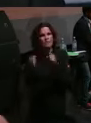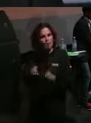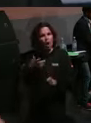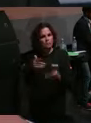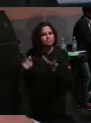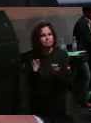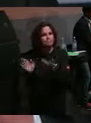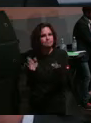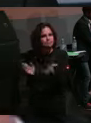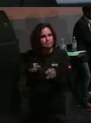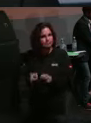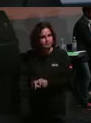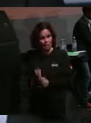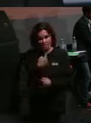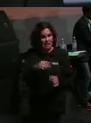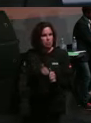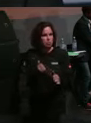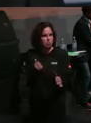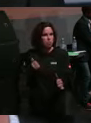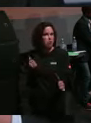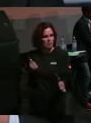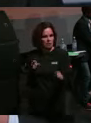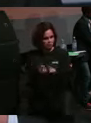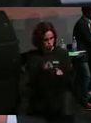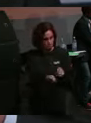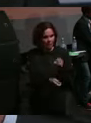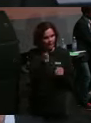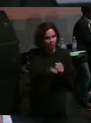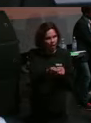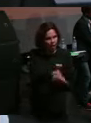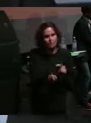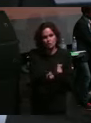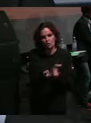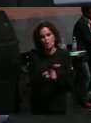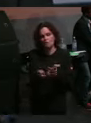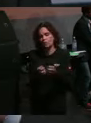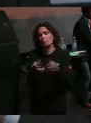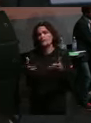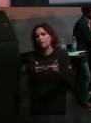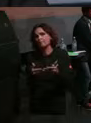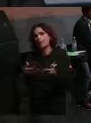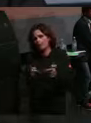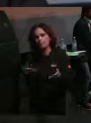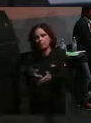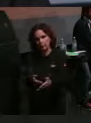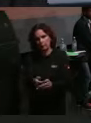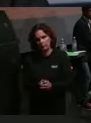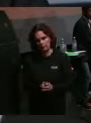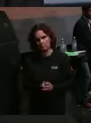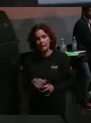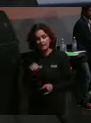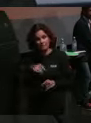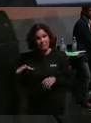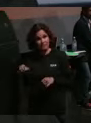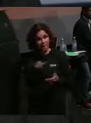hastighet. Og den har vi ikke, og med sånne vedtak så vil også den fremdriften være hindret. Men også bare for oss å ta med litt